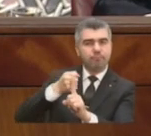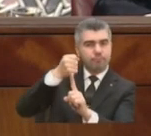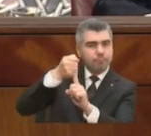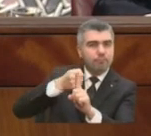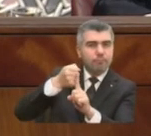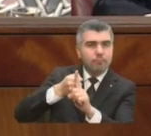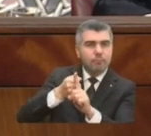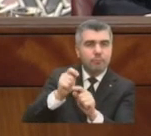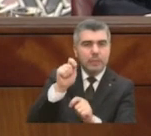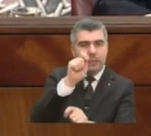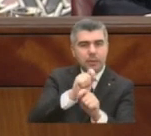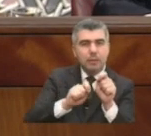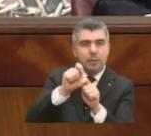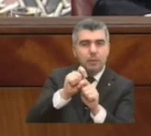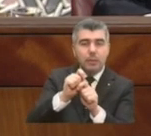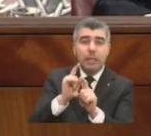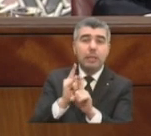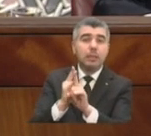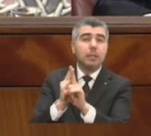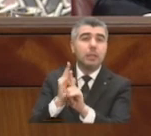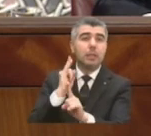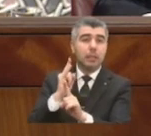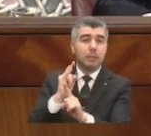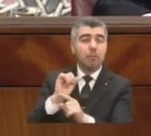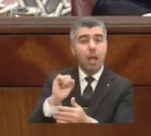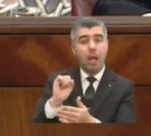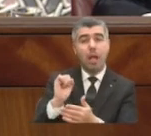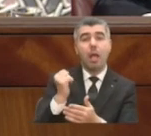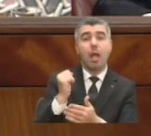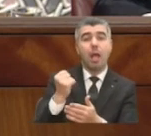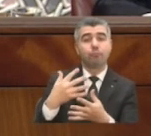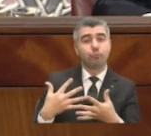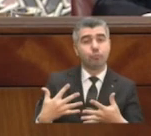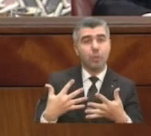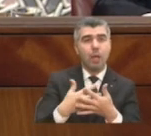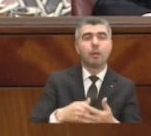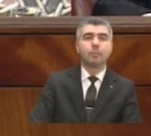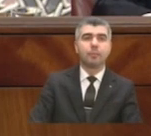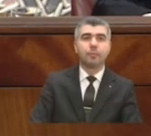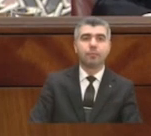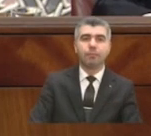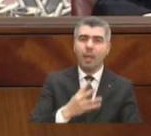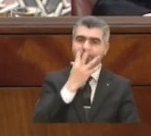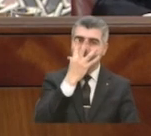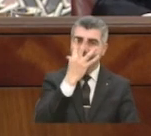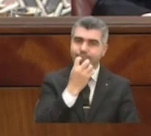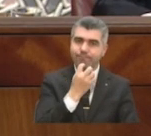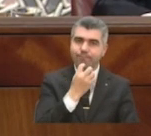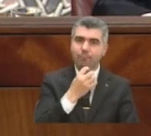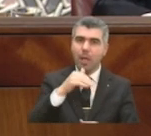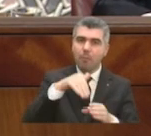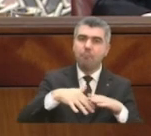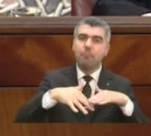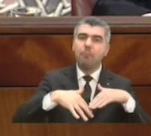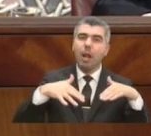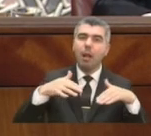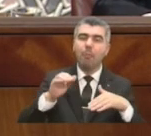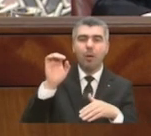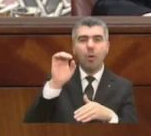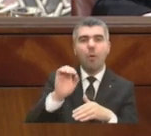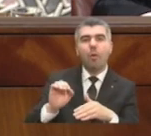انجازها عده قرون او عقود وياسفوا البرلمان المغربي